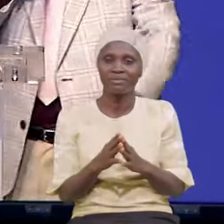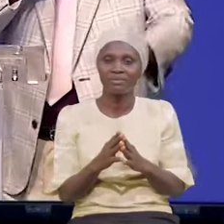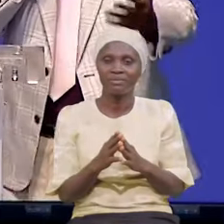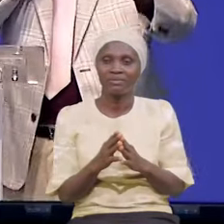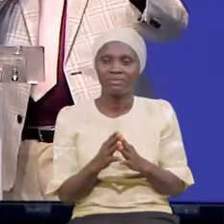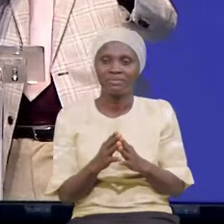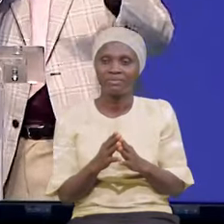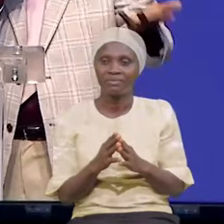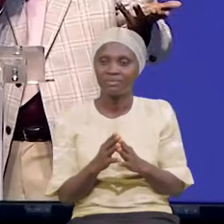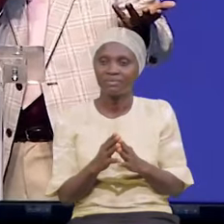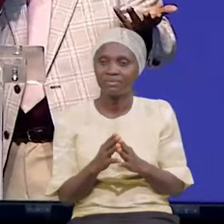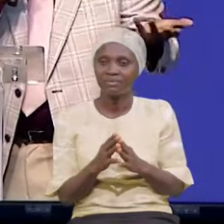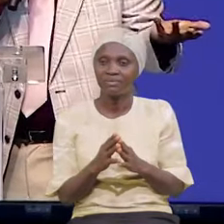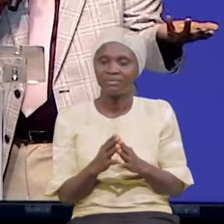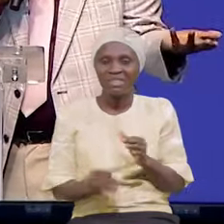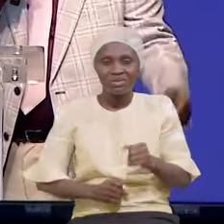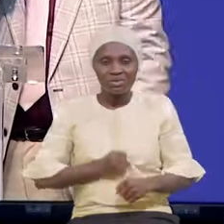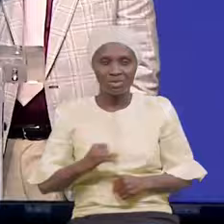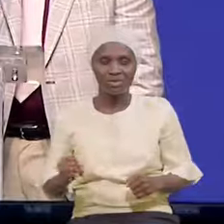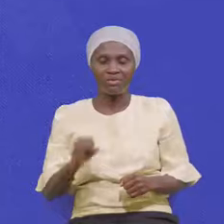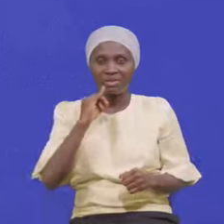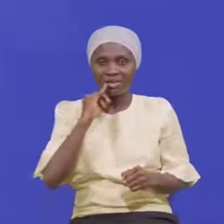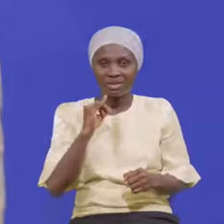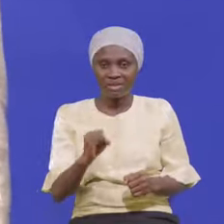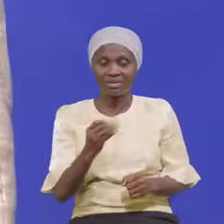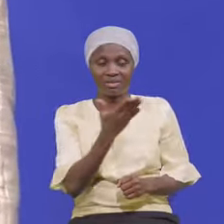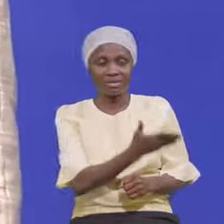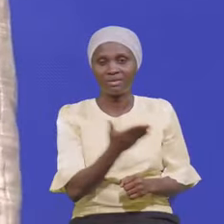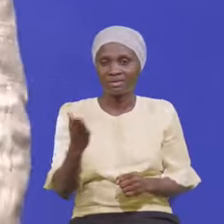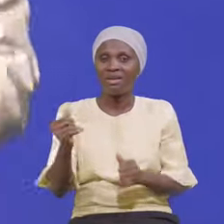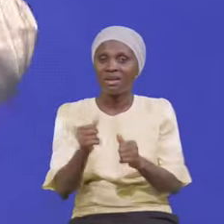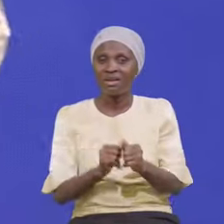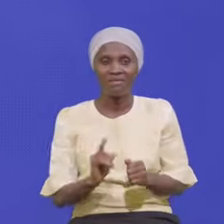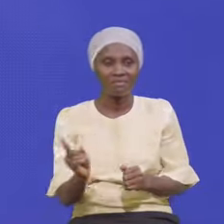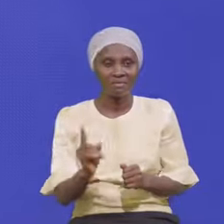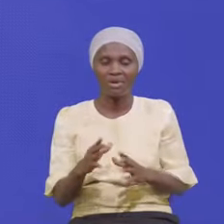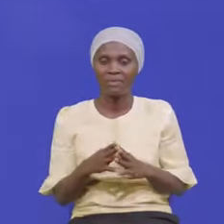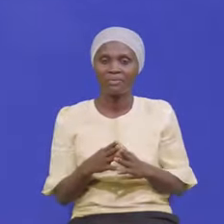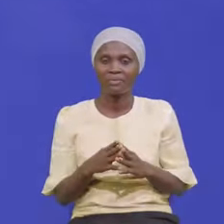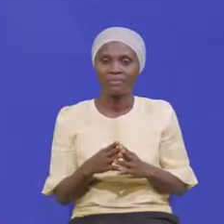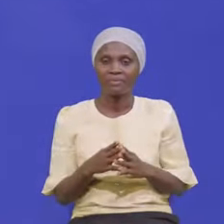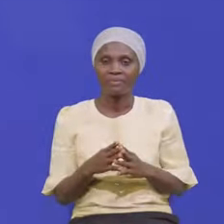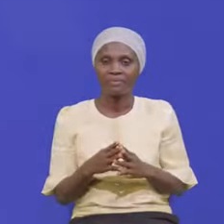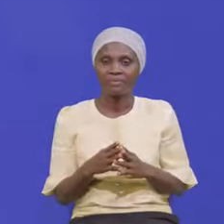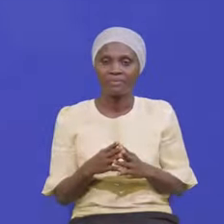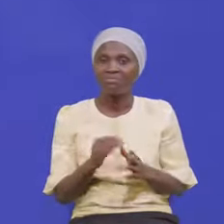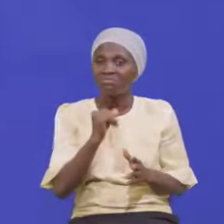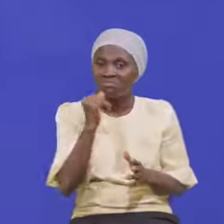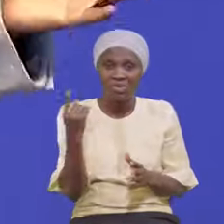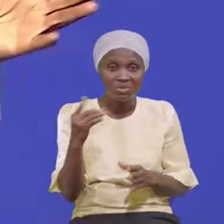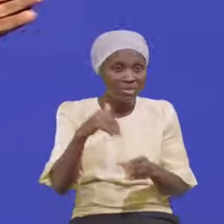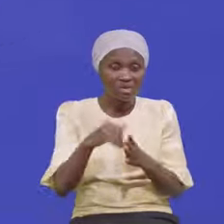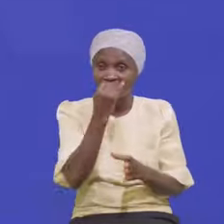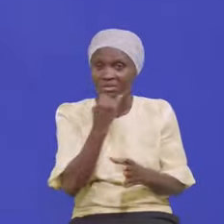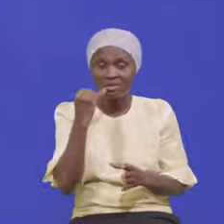కాదు, అన్ని చోట్లను. సఫరింగ్ ఇస్ దేర్ ఎవరీవేర్, బాధపడుతున్న విధానం ప్రతి చోటను ఉంది. ఇట్స్ నాట్ ఓన్లీ ఇజ్రాయెల్,